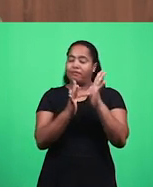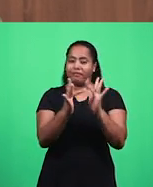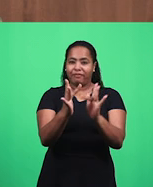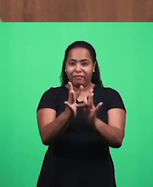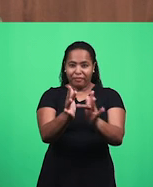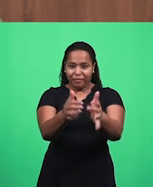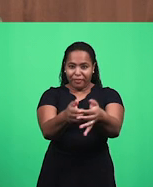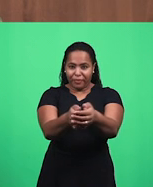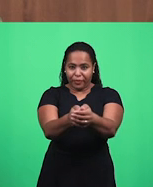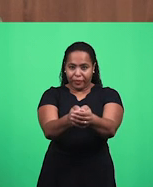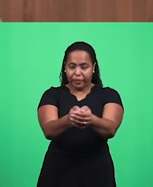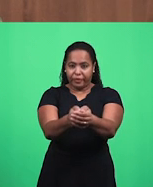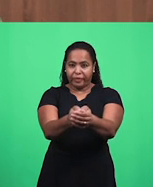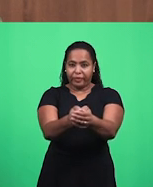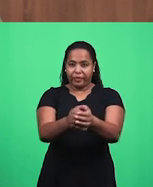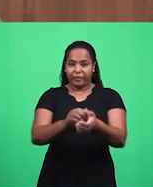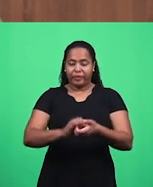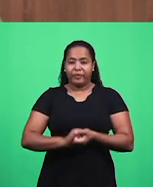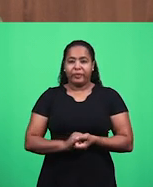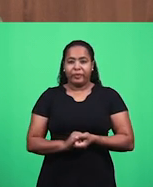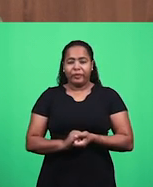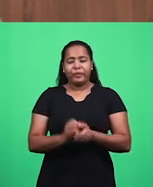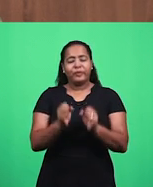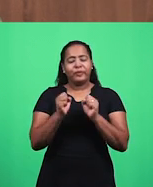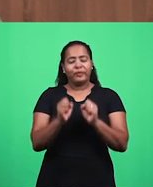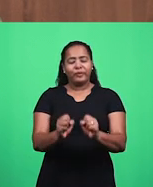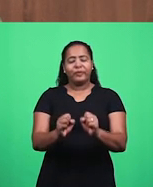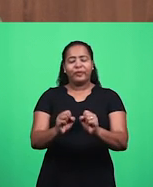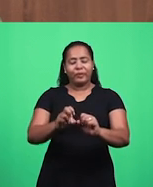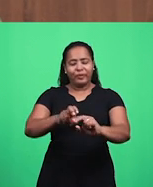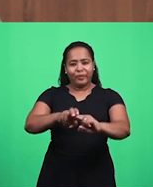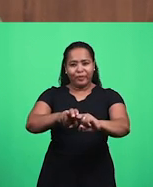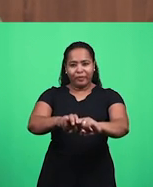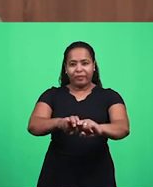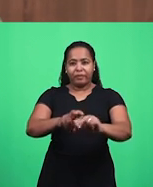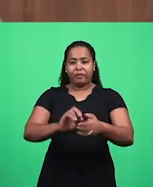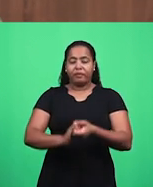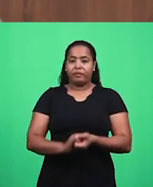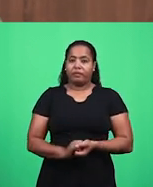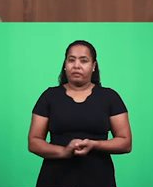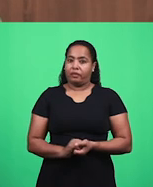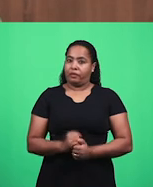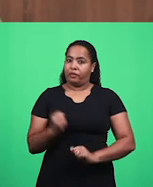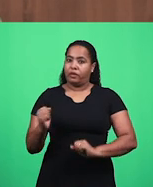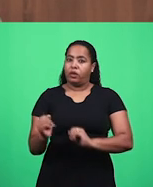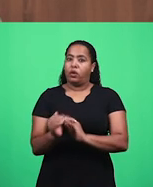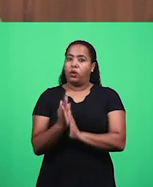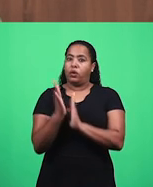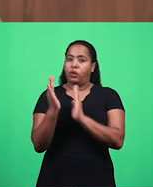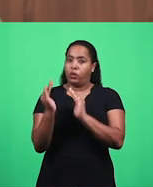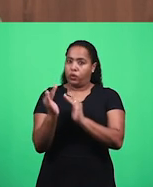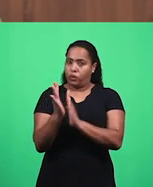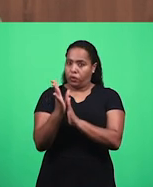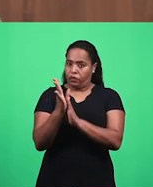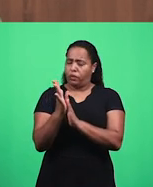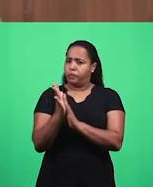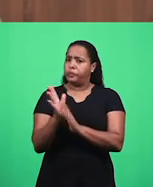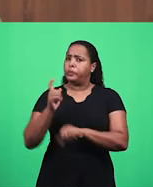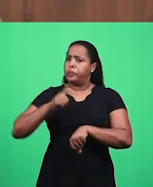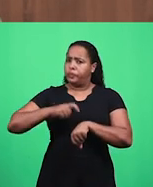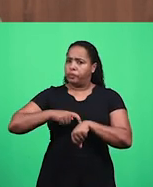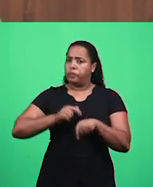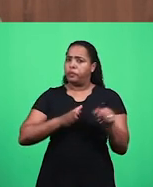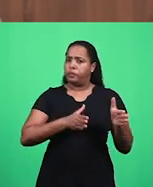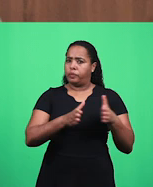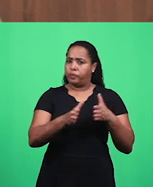имя Господа Иисуса. Аминь. Присаживайтесь, возлюбленные. Мы прославим Господа